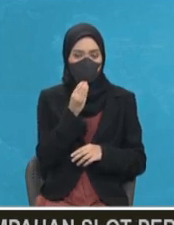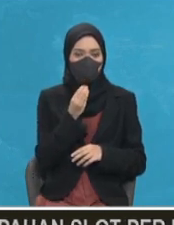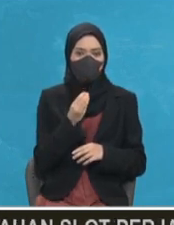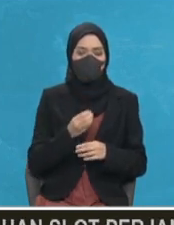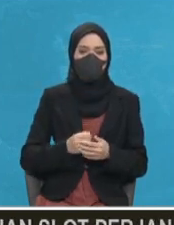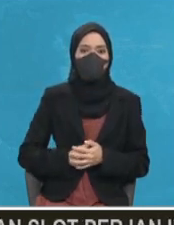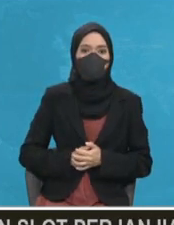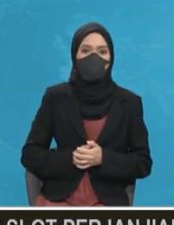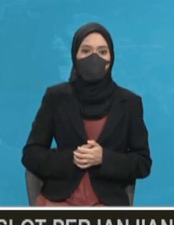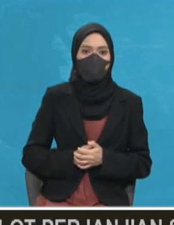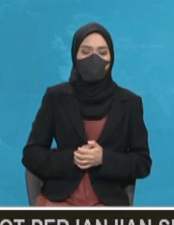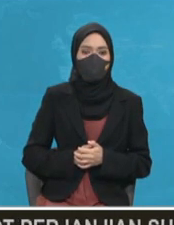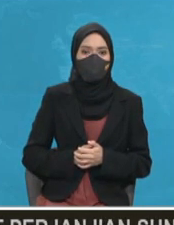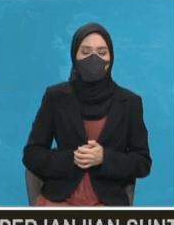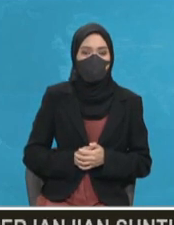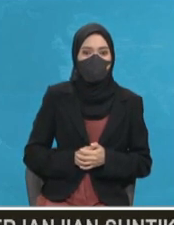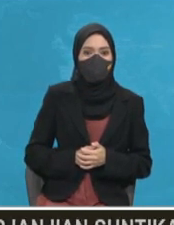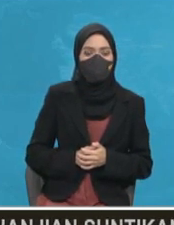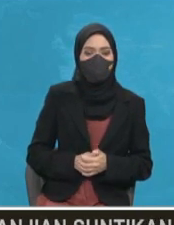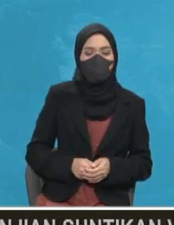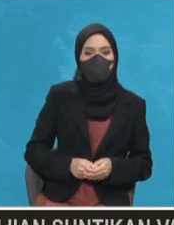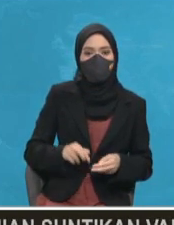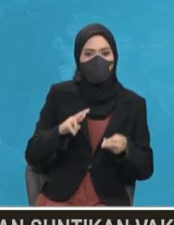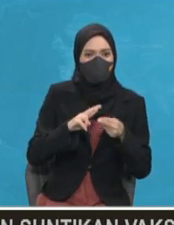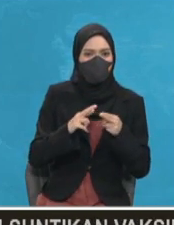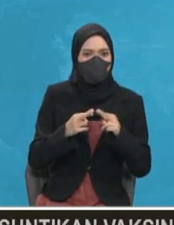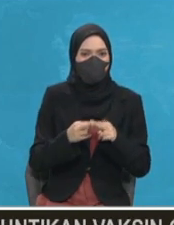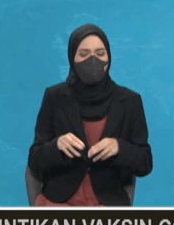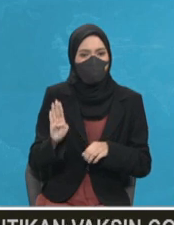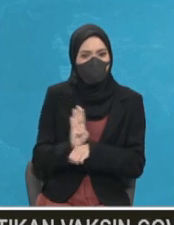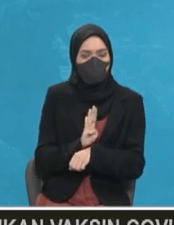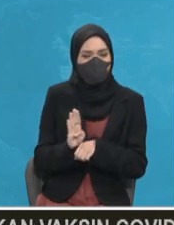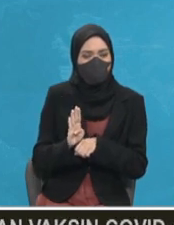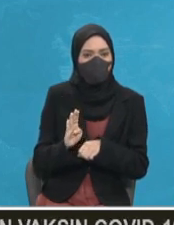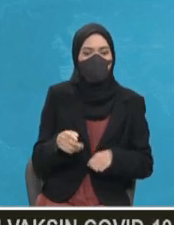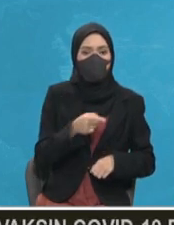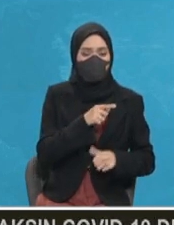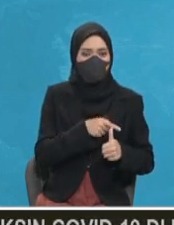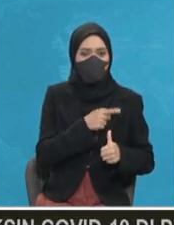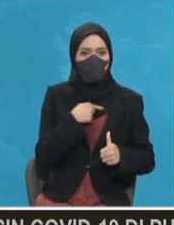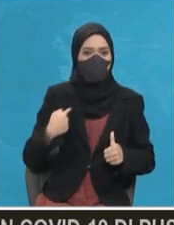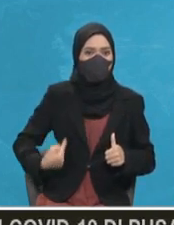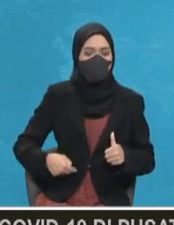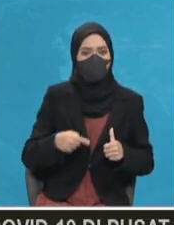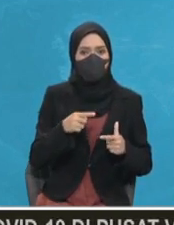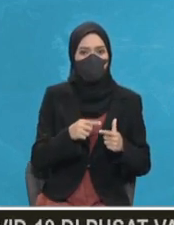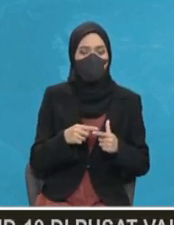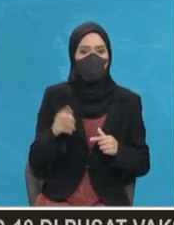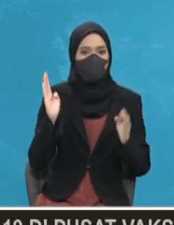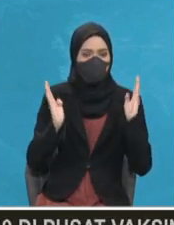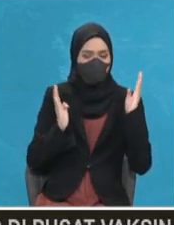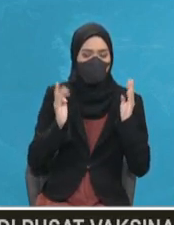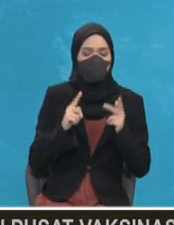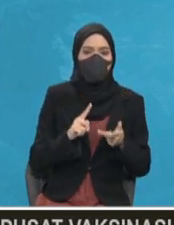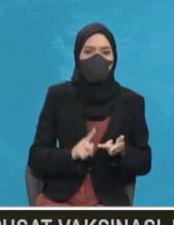Hai mereka lele sumbangan terbesar mengikutsertakan dagangan ilah Republik Rakyat Cina diikuti oleh Malaysia dan W sementara protes